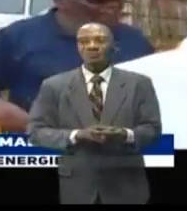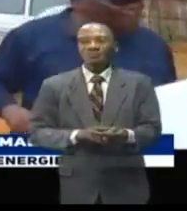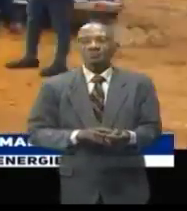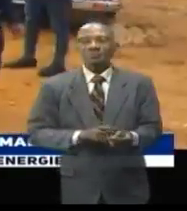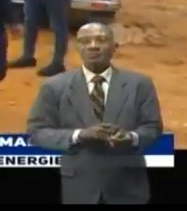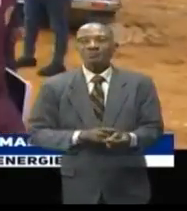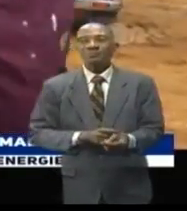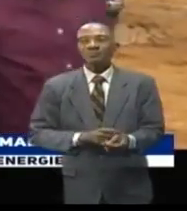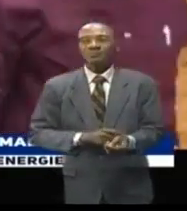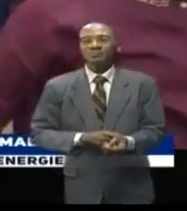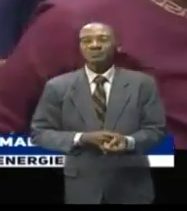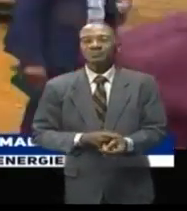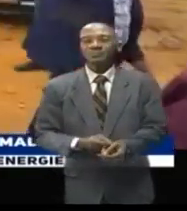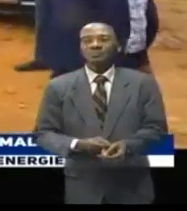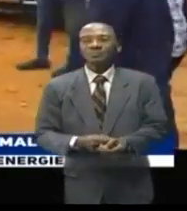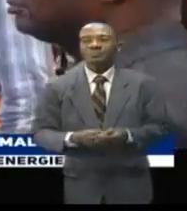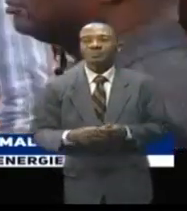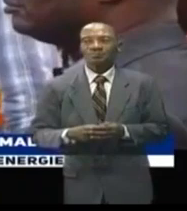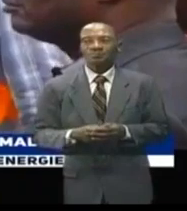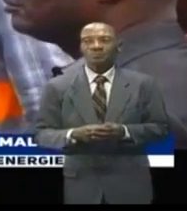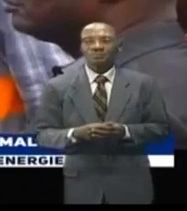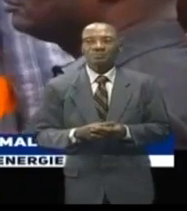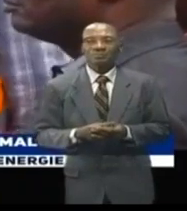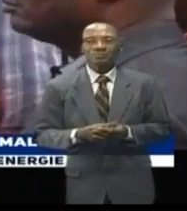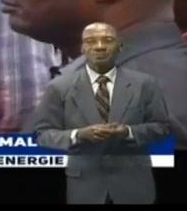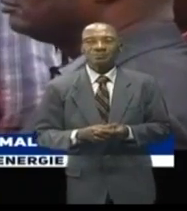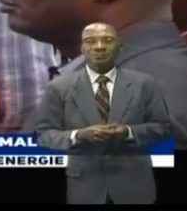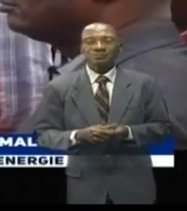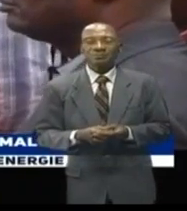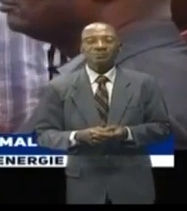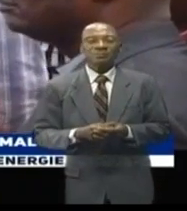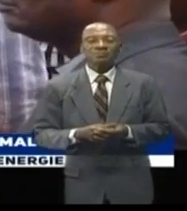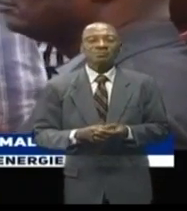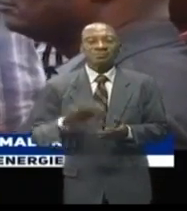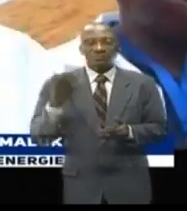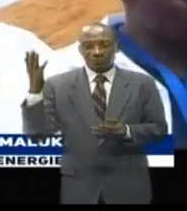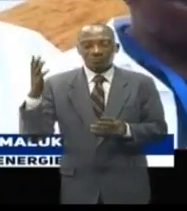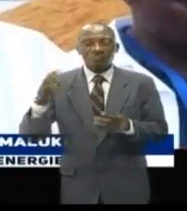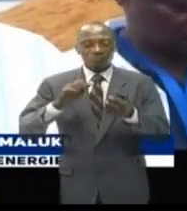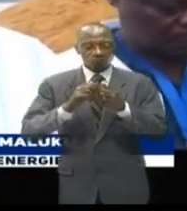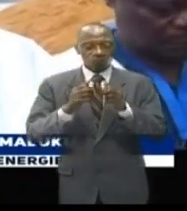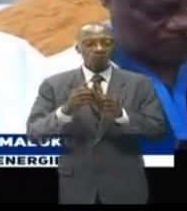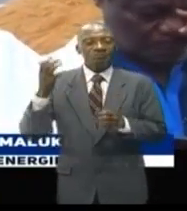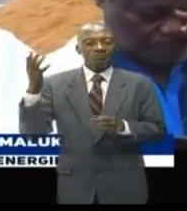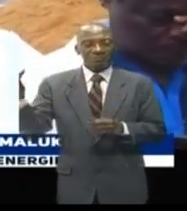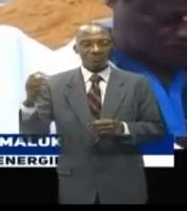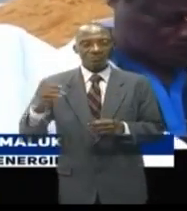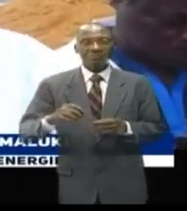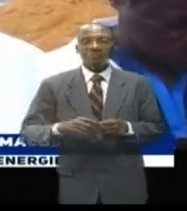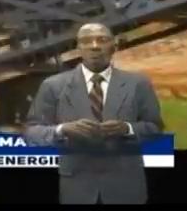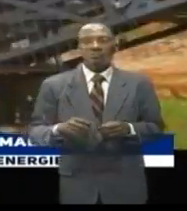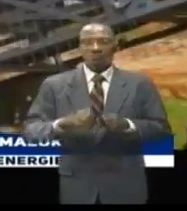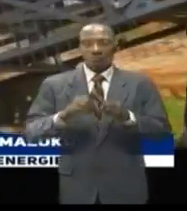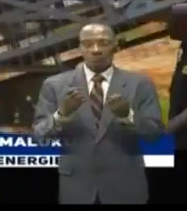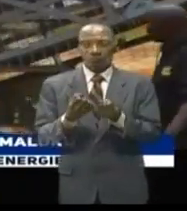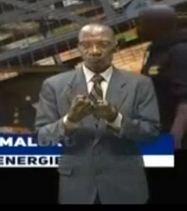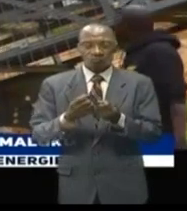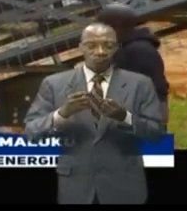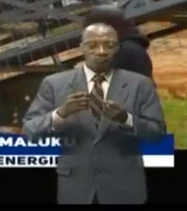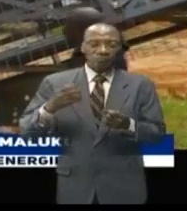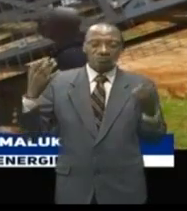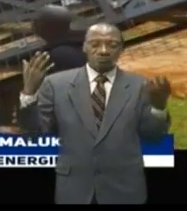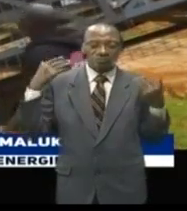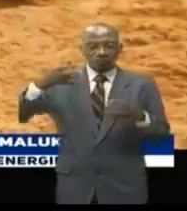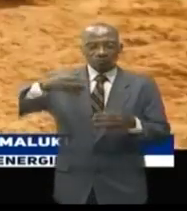support et SAREL ajouté à cela les difficultés auxquels sont confrontés la résidus et ça sur les terrains bien sûr